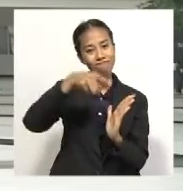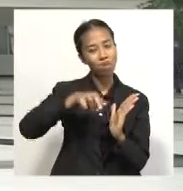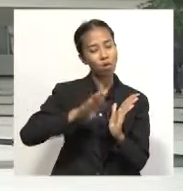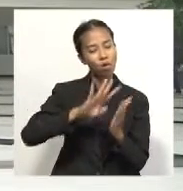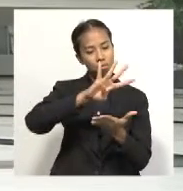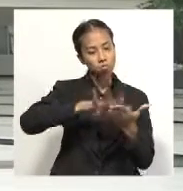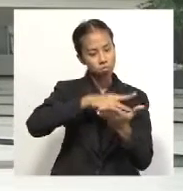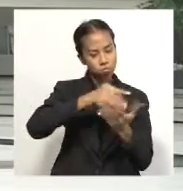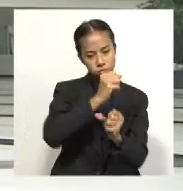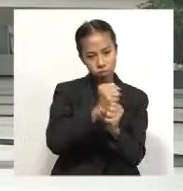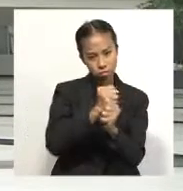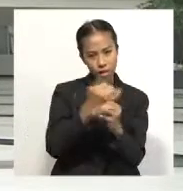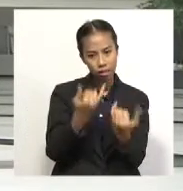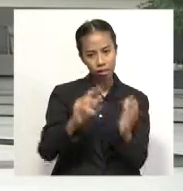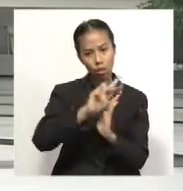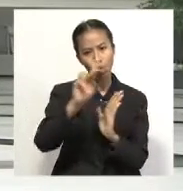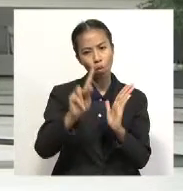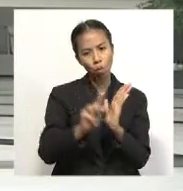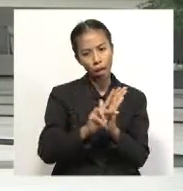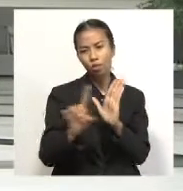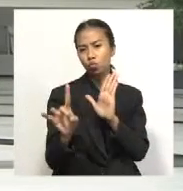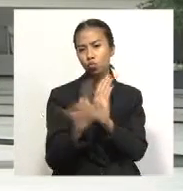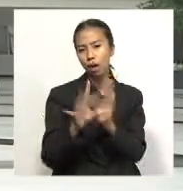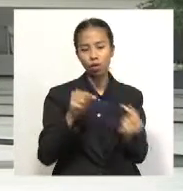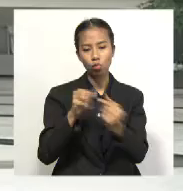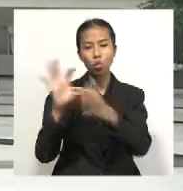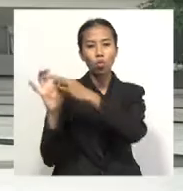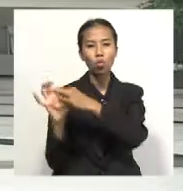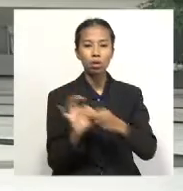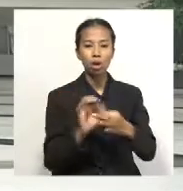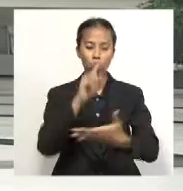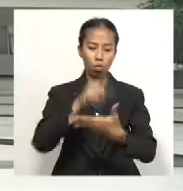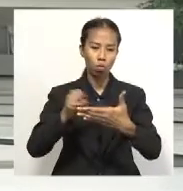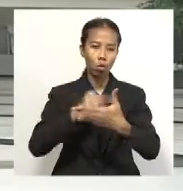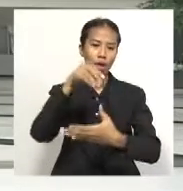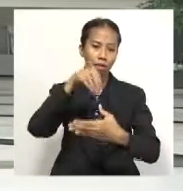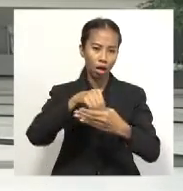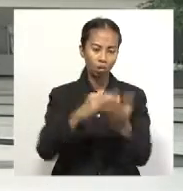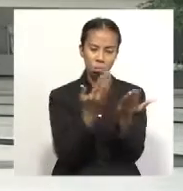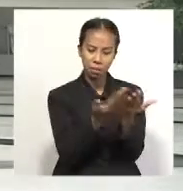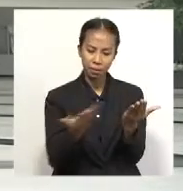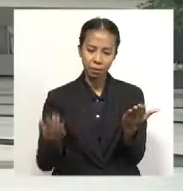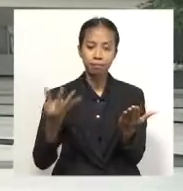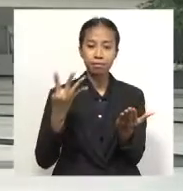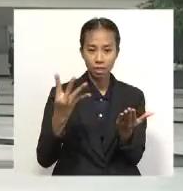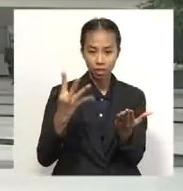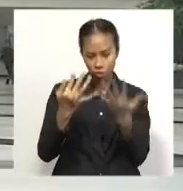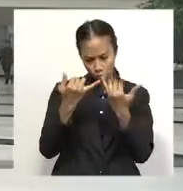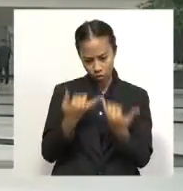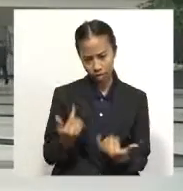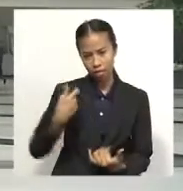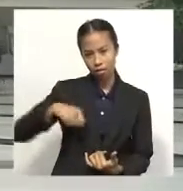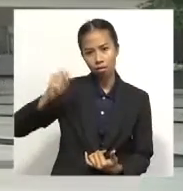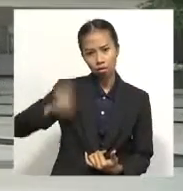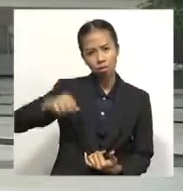ก็ถือว่าเป็นร่างกฎหมายฉบับสุดท้ายของกฎหมายที่เกี่ยวข้องกับการเลือกตั้งทั้ง4ฉบับค่ะไม่ว่าในวันนี้ค่ะคำวินิจฉัยของศาลรัฐธร